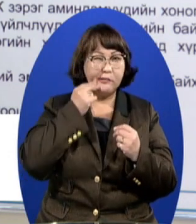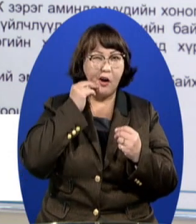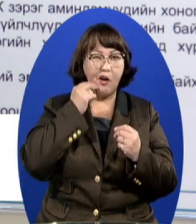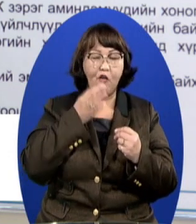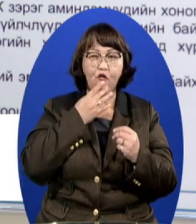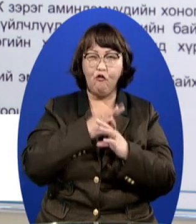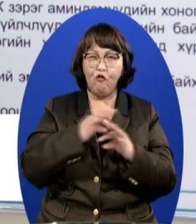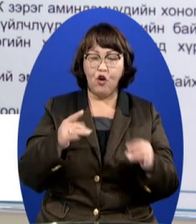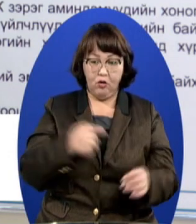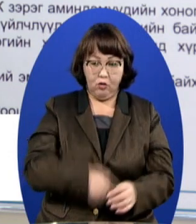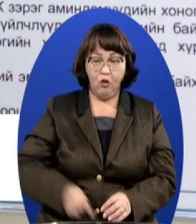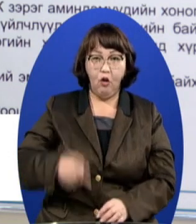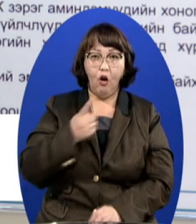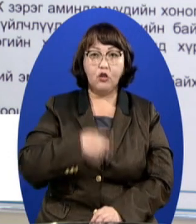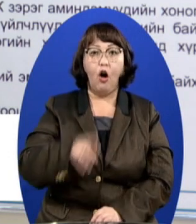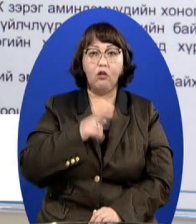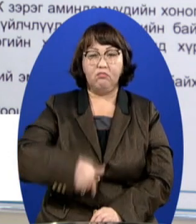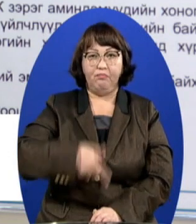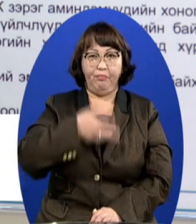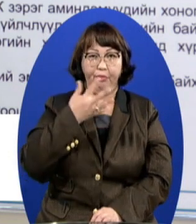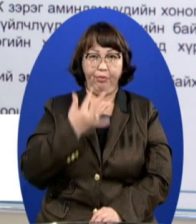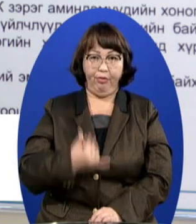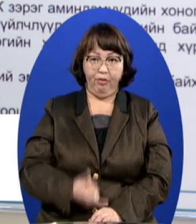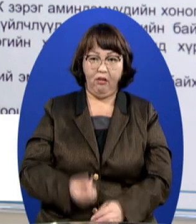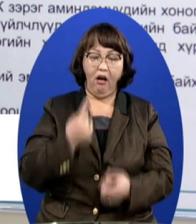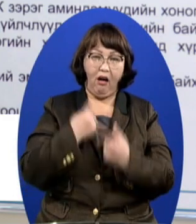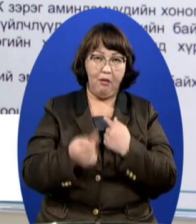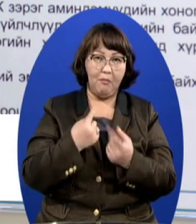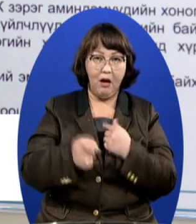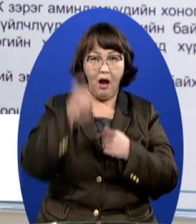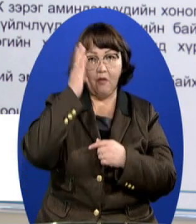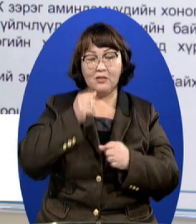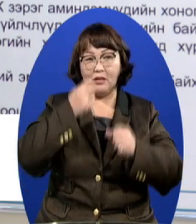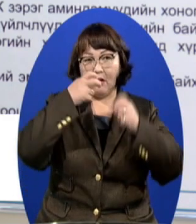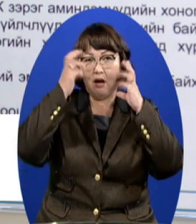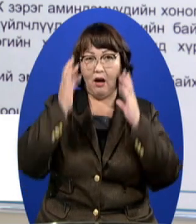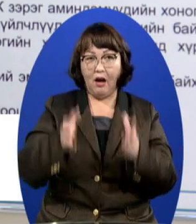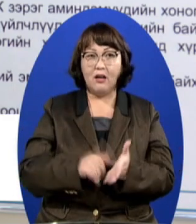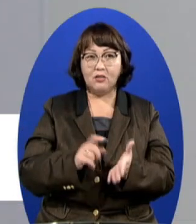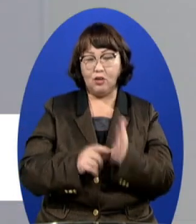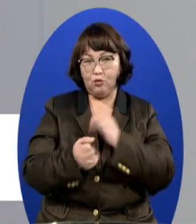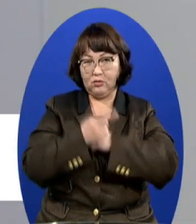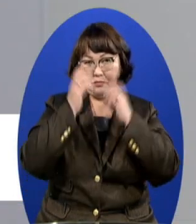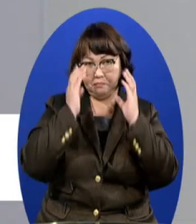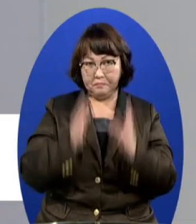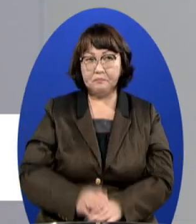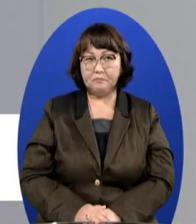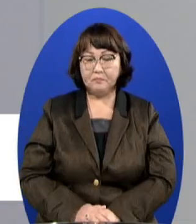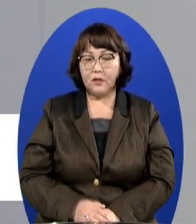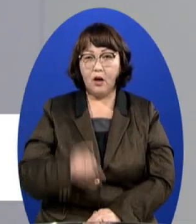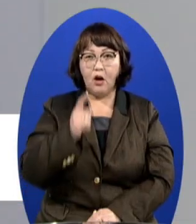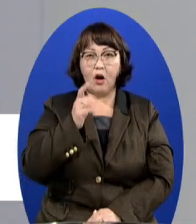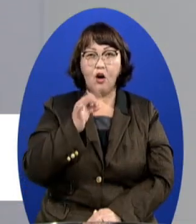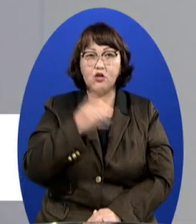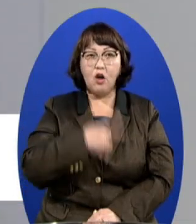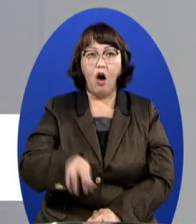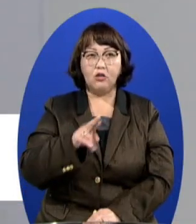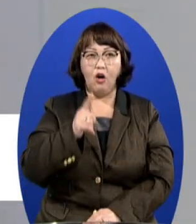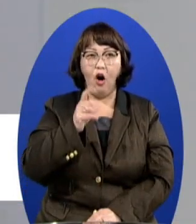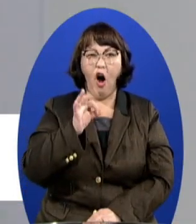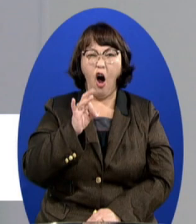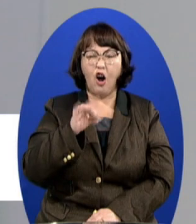хотоод гисний замыг хямраадаг. Тийм учраас энэ дээр бол эцэгчүүд маань онцгой анхаарах хэрэгтэй. Хотоодны хорт хавдрыг бууруулах